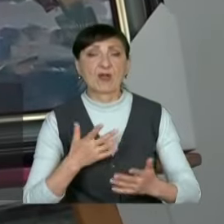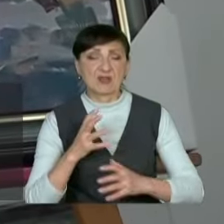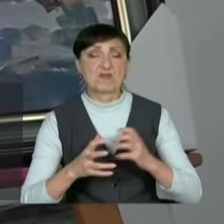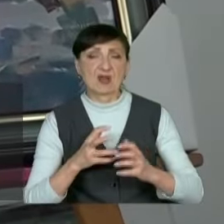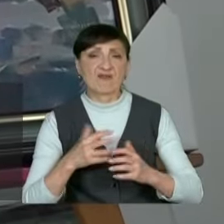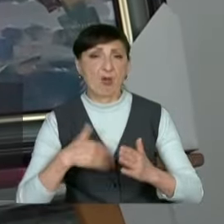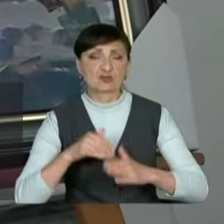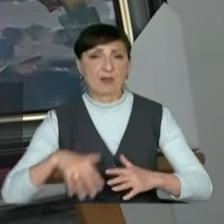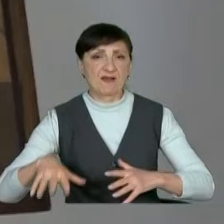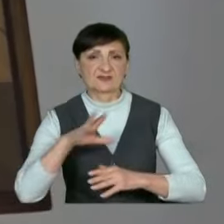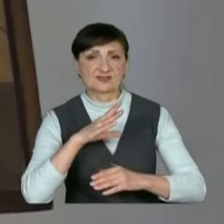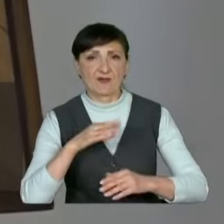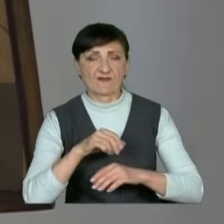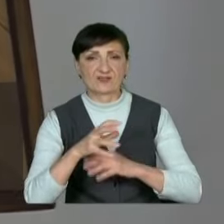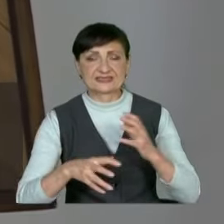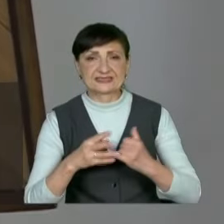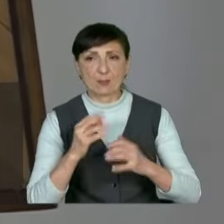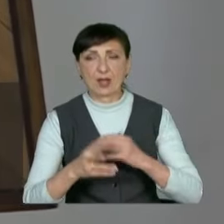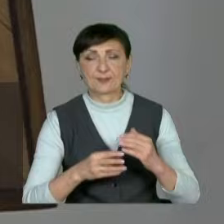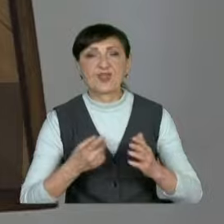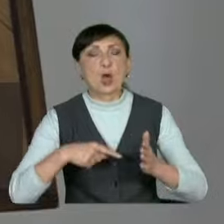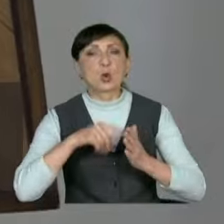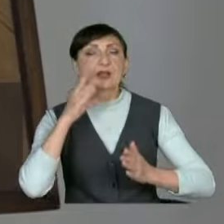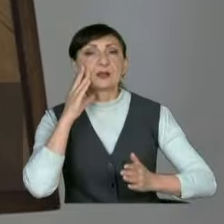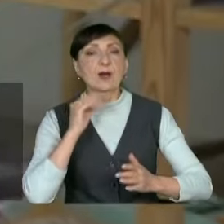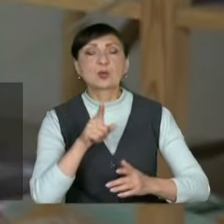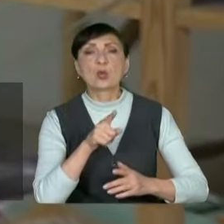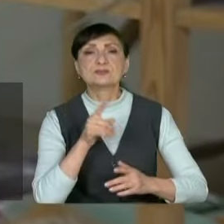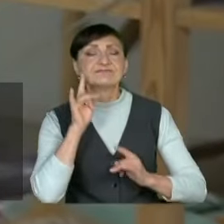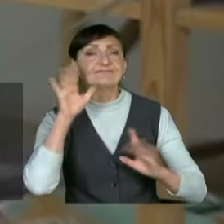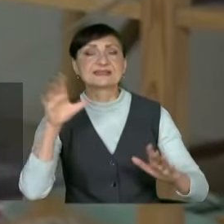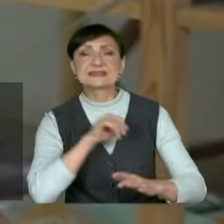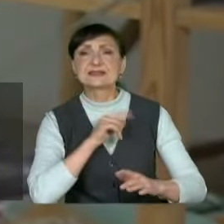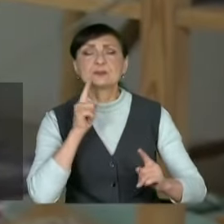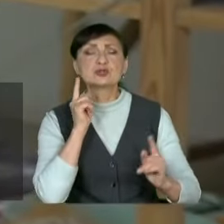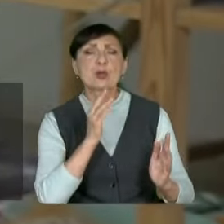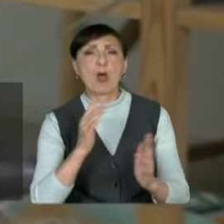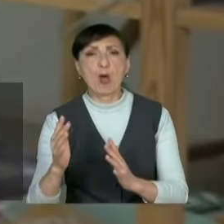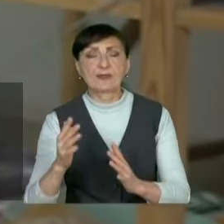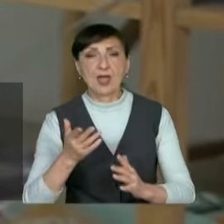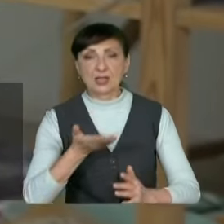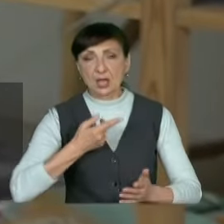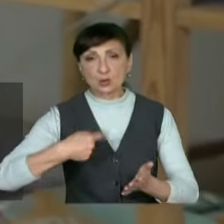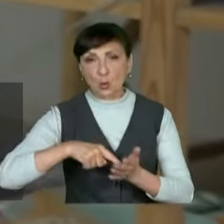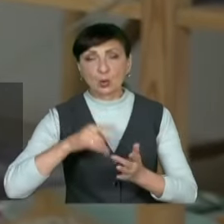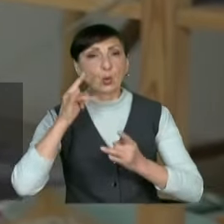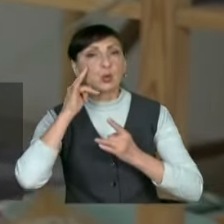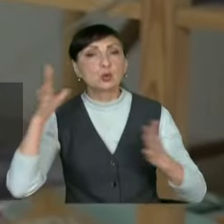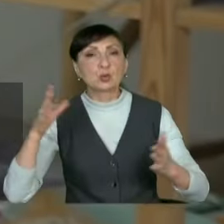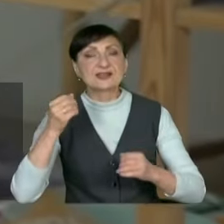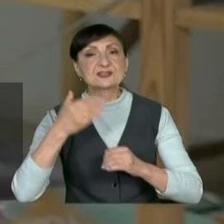практика. Город Алматы, он вообще славится тем, что он самый, наверное, зеленый. Наш город – это культурная столица нашей страны. Это,